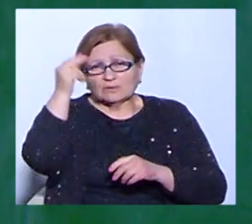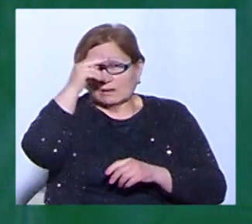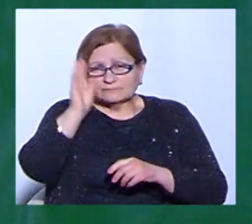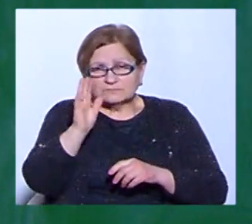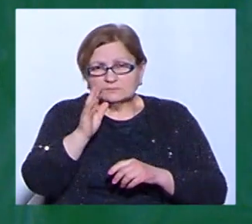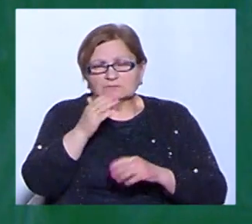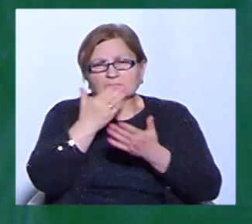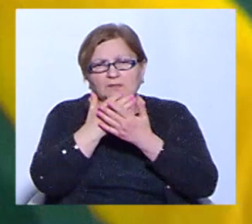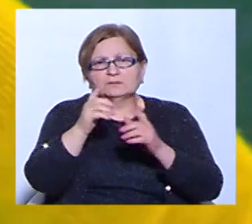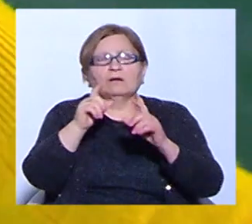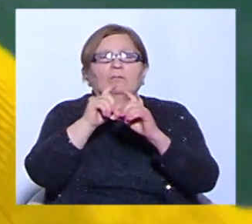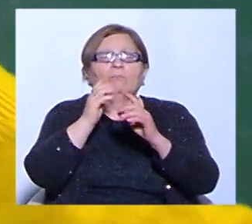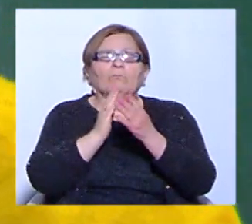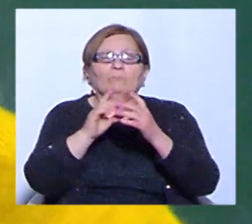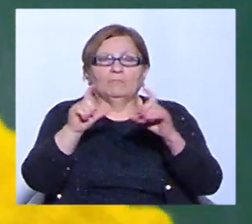პური ღირს